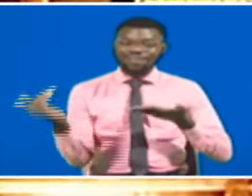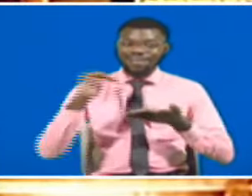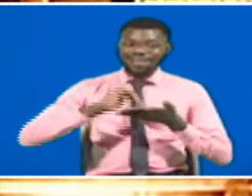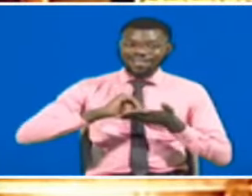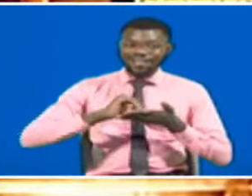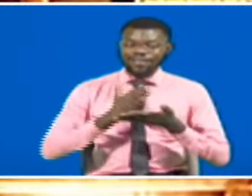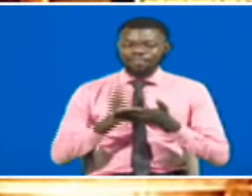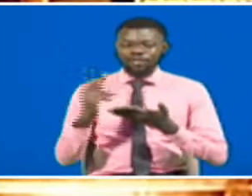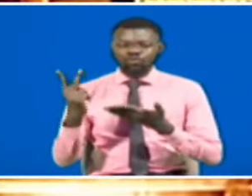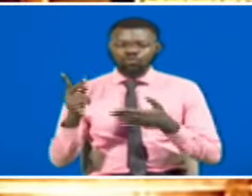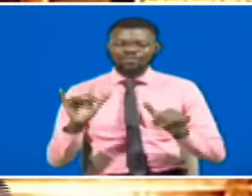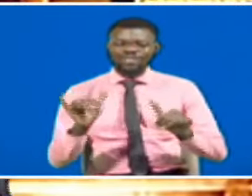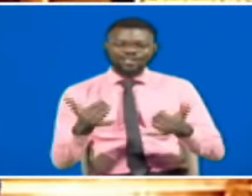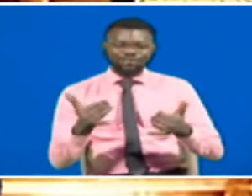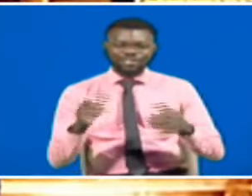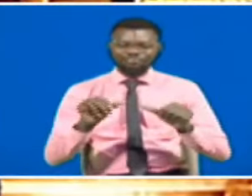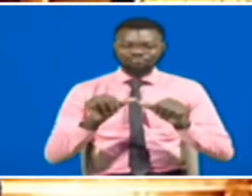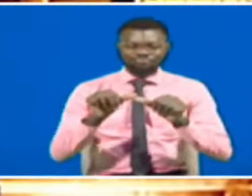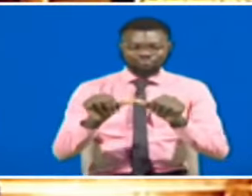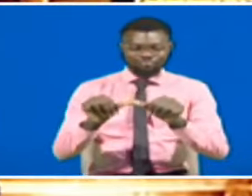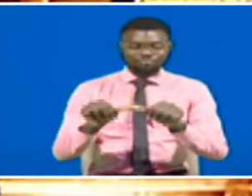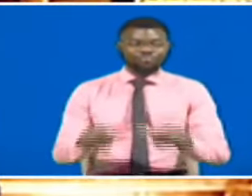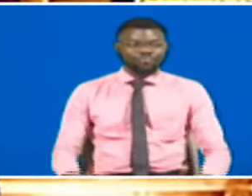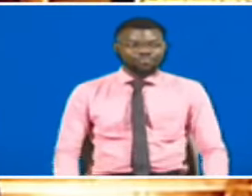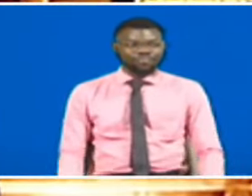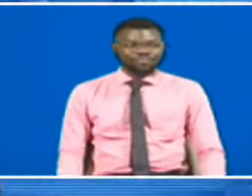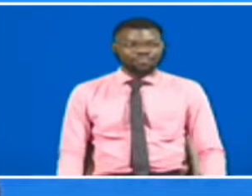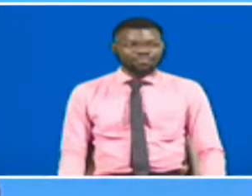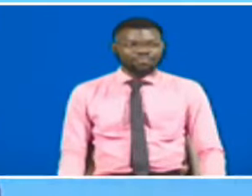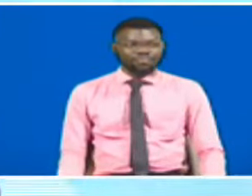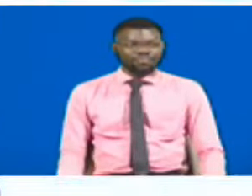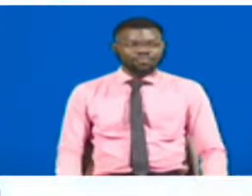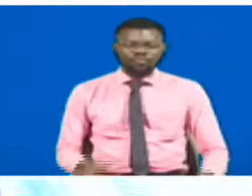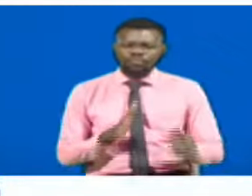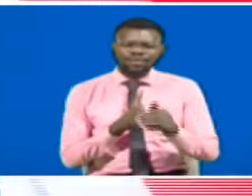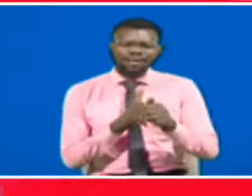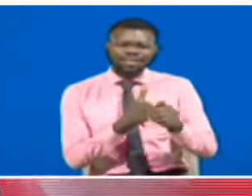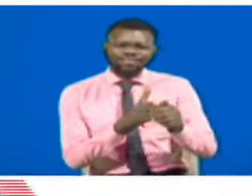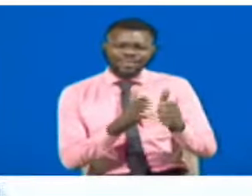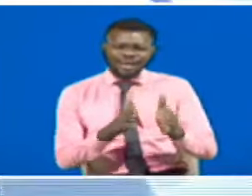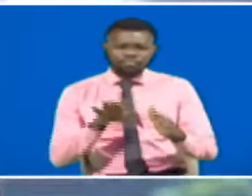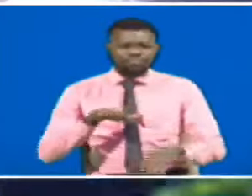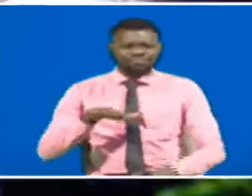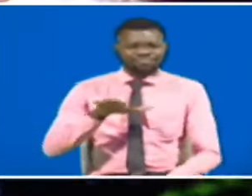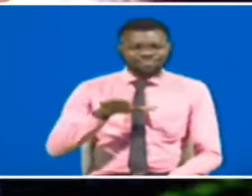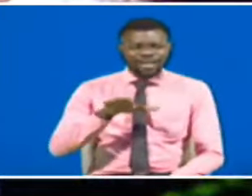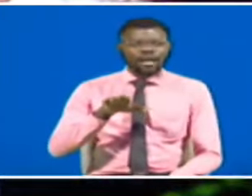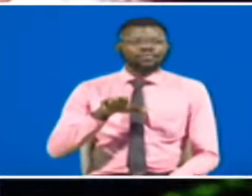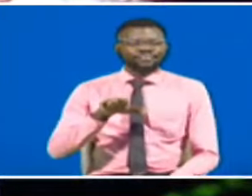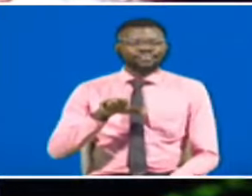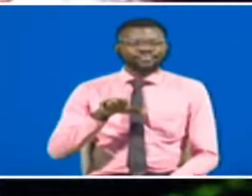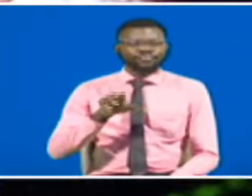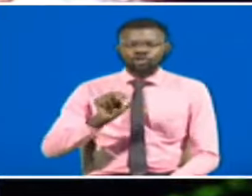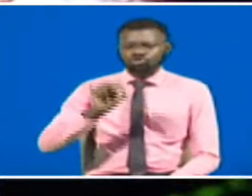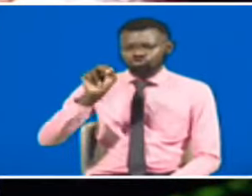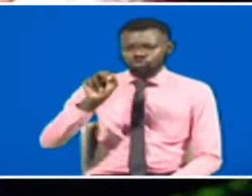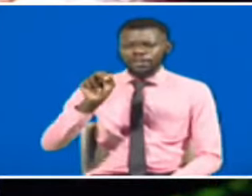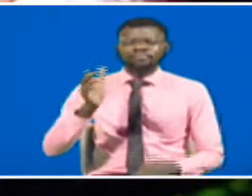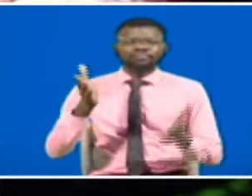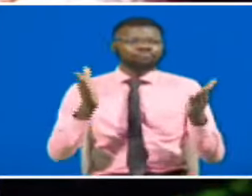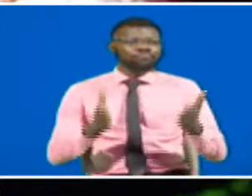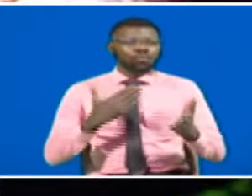Katika sehemu yetu ya pili tuendelee na taarifa za siku. Baadhi ya viongozi kutoka eneo la kaskazini mwa bonde la Ufa wamezitaka idara